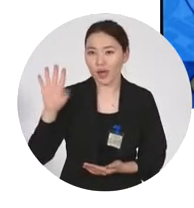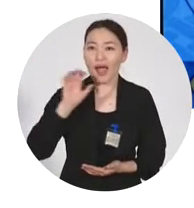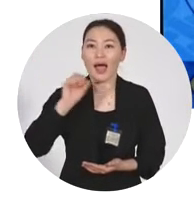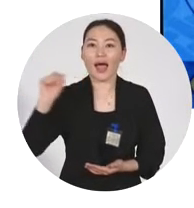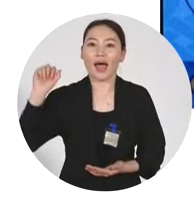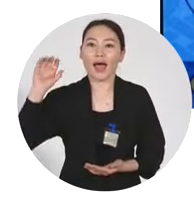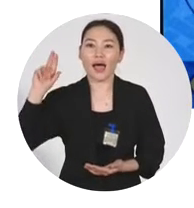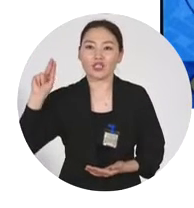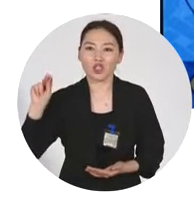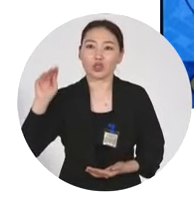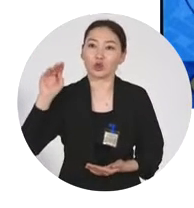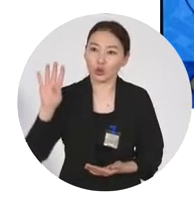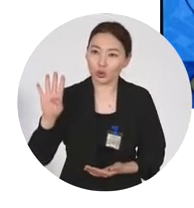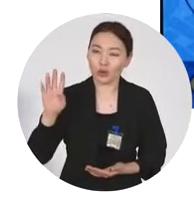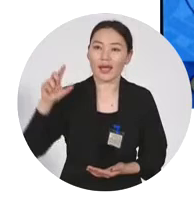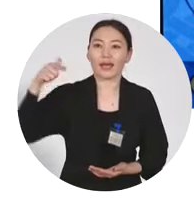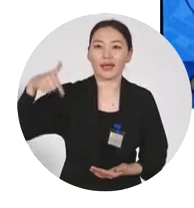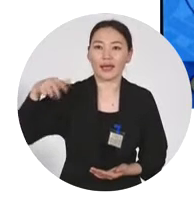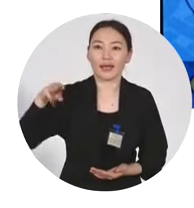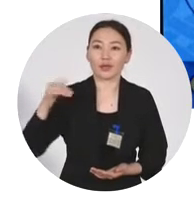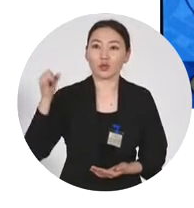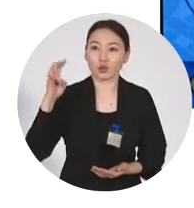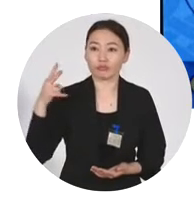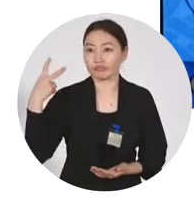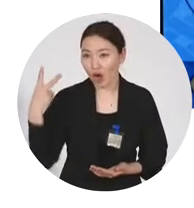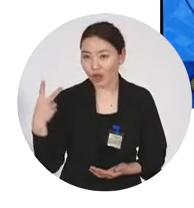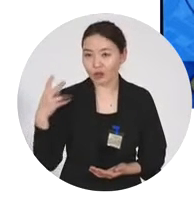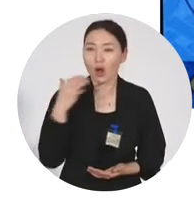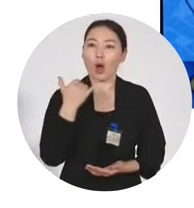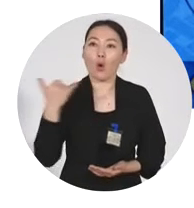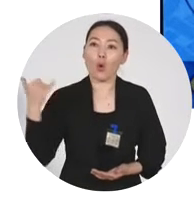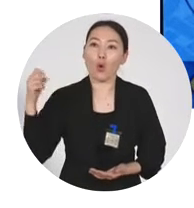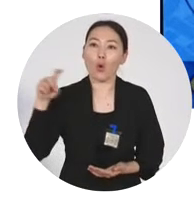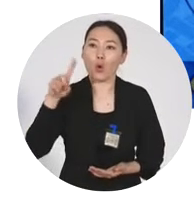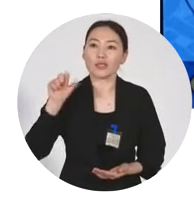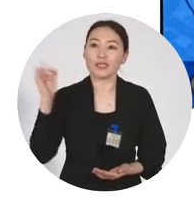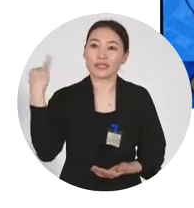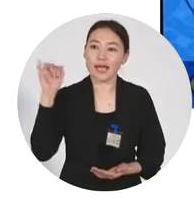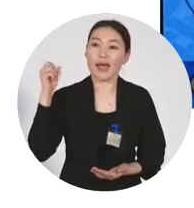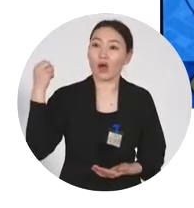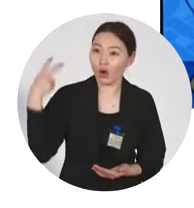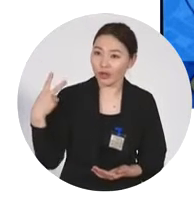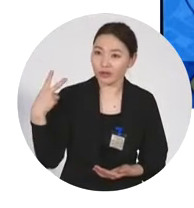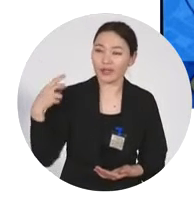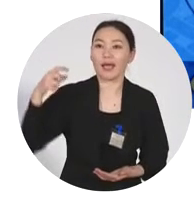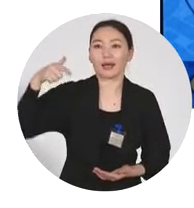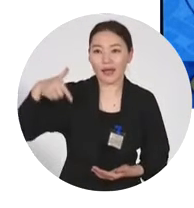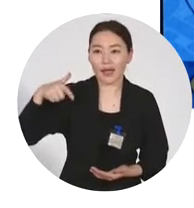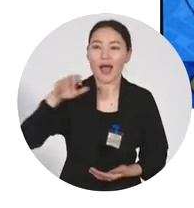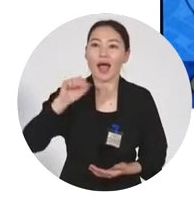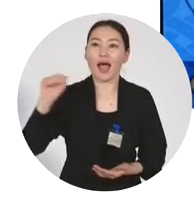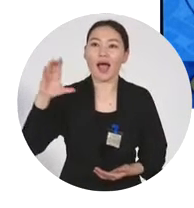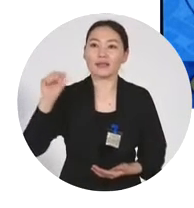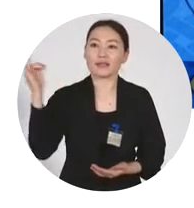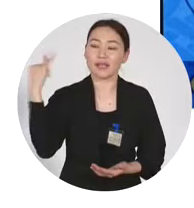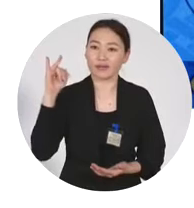УЗЕ, ЗА ГЕ, АСЭГИН ДУРУ. За эдгээр нөхслүүдийг болвол үгэн дагуулж бичихтэй. Гэгүүлчээр төгсөн